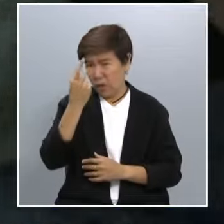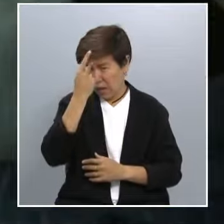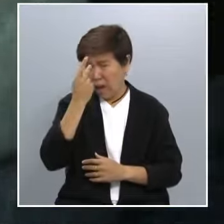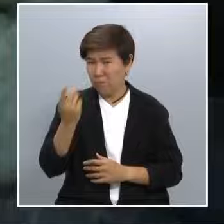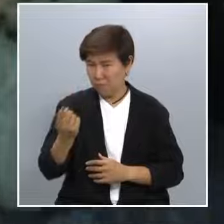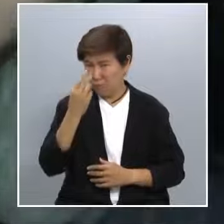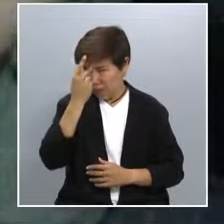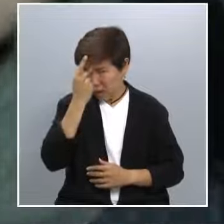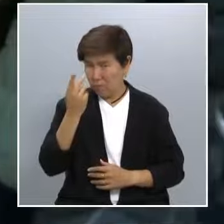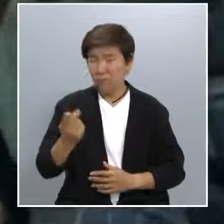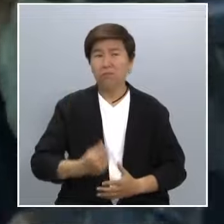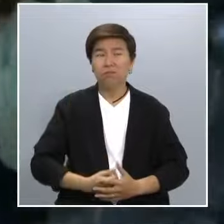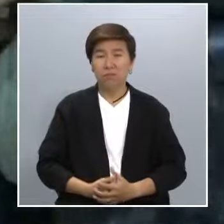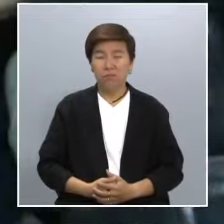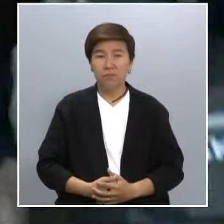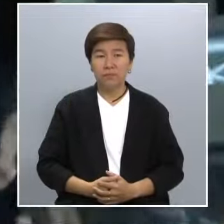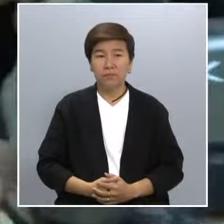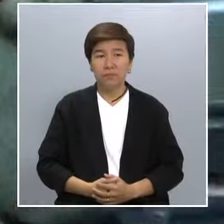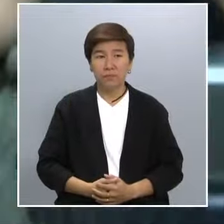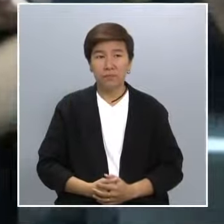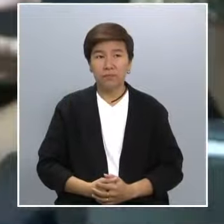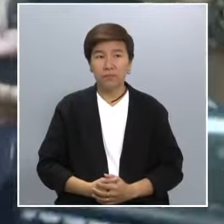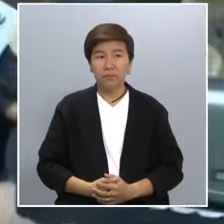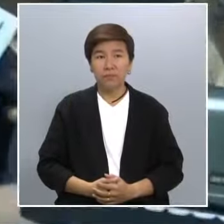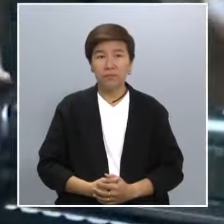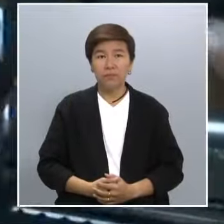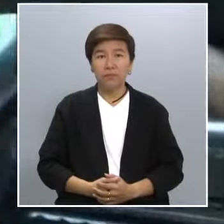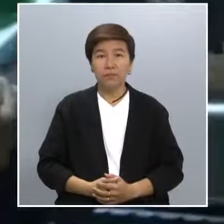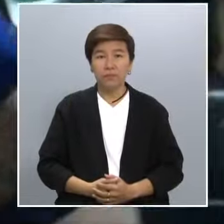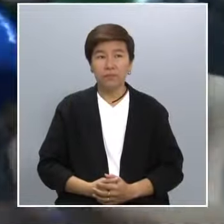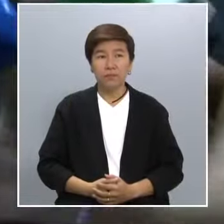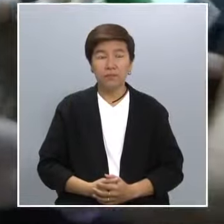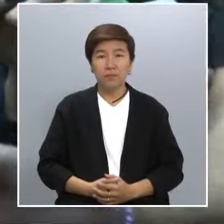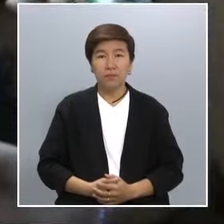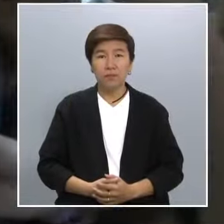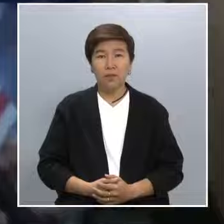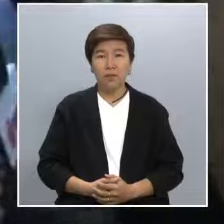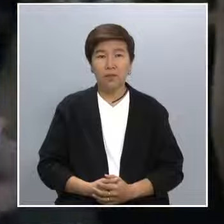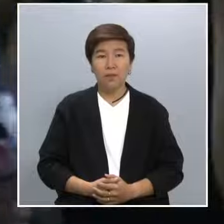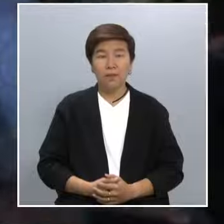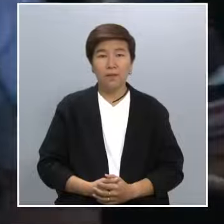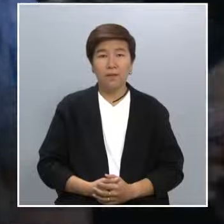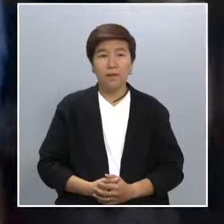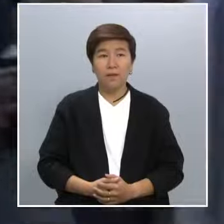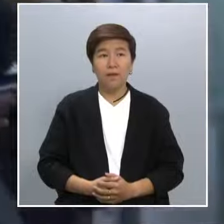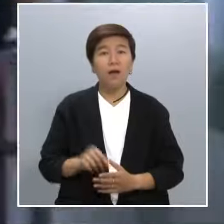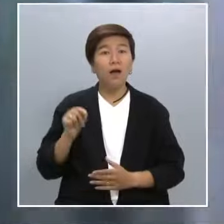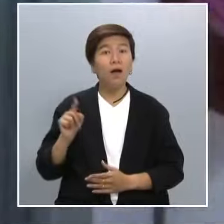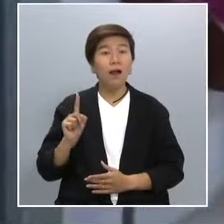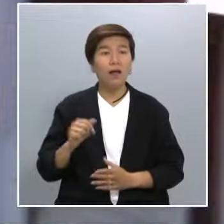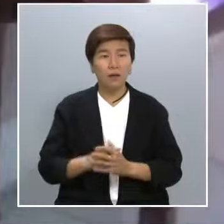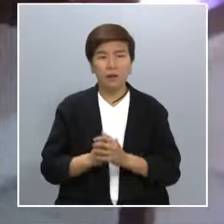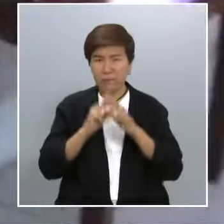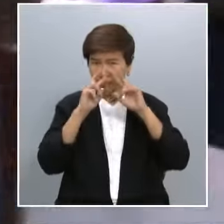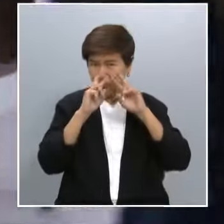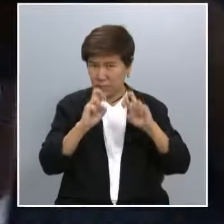คุณผู้ชมครับทีนี้เรื่องนี้นะครับทางฝั่งของรองศาสตราจารย์พันตำรวจโทดร.กฤษณพงษ์ภูตระกูลนะครับคณะอัจฉริยวิ